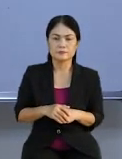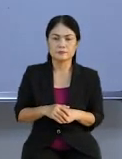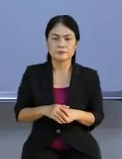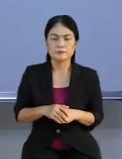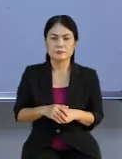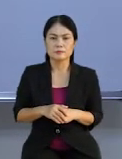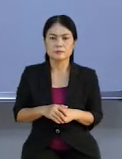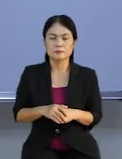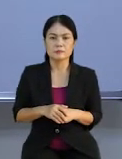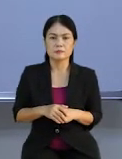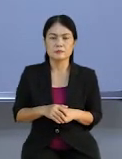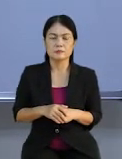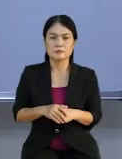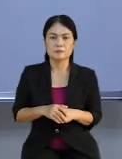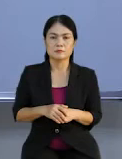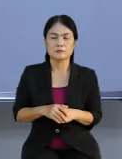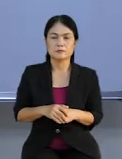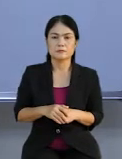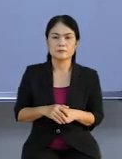miền đồng vó